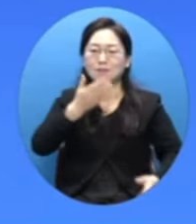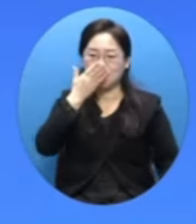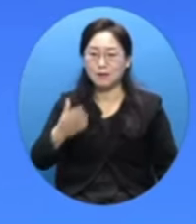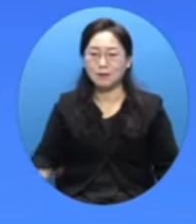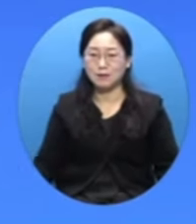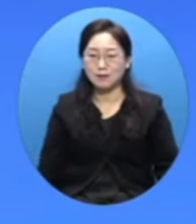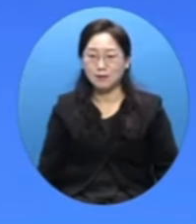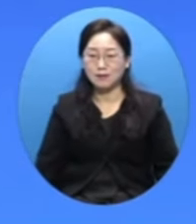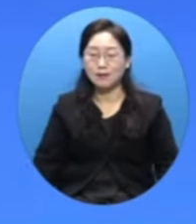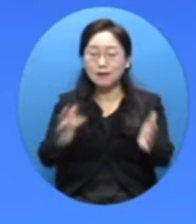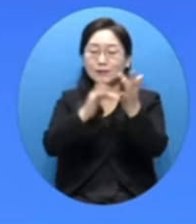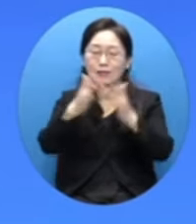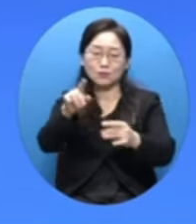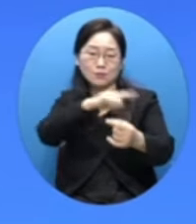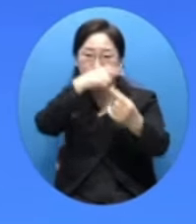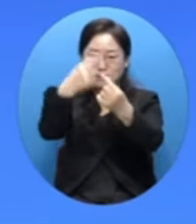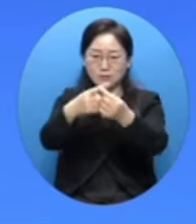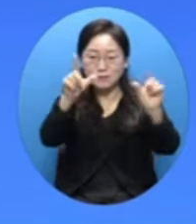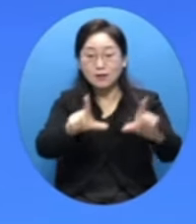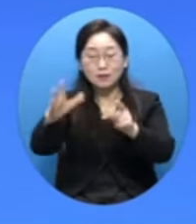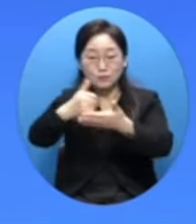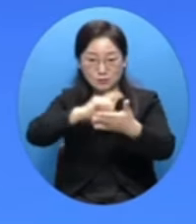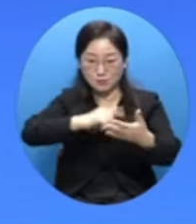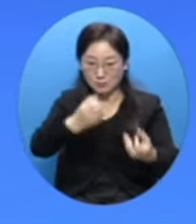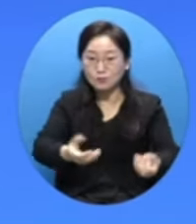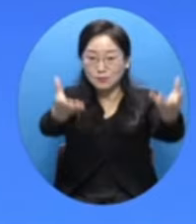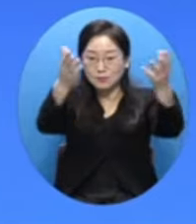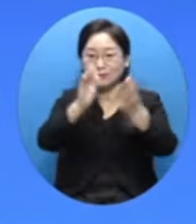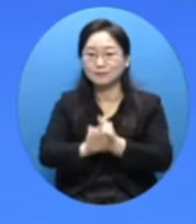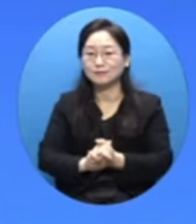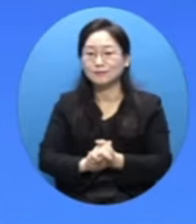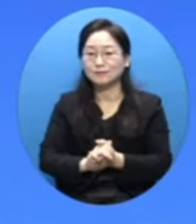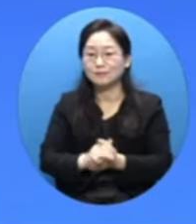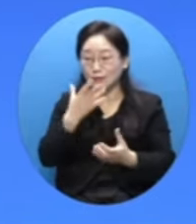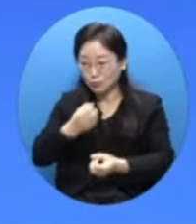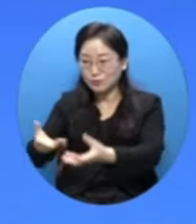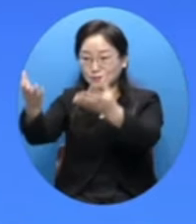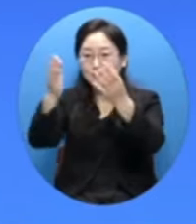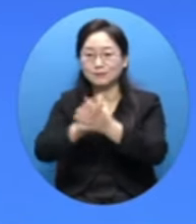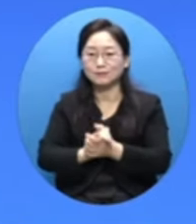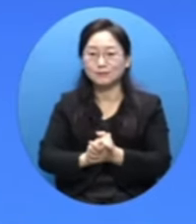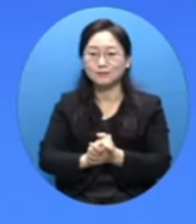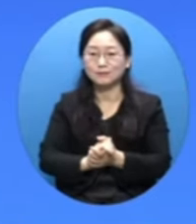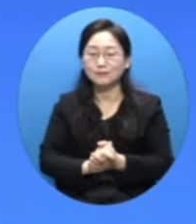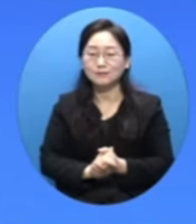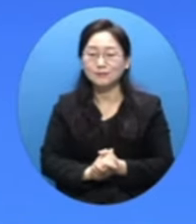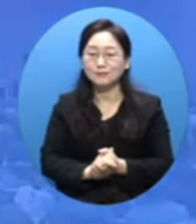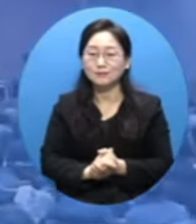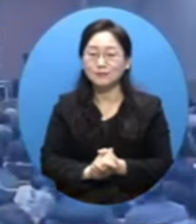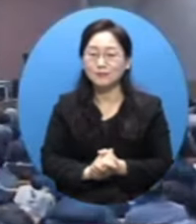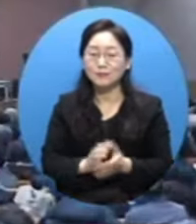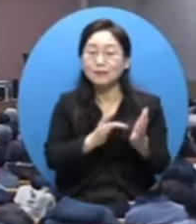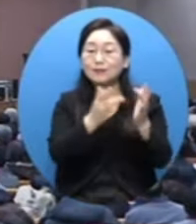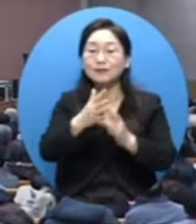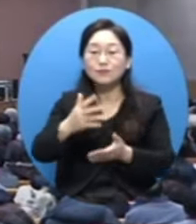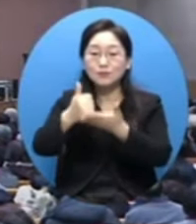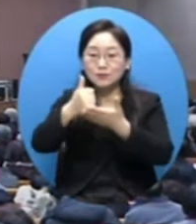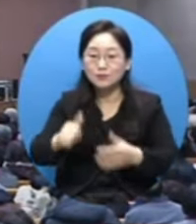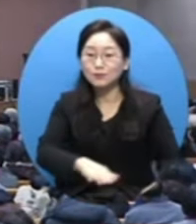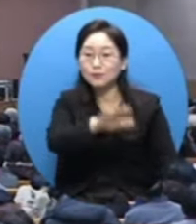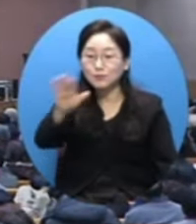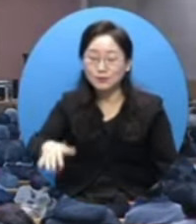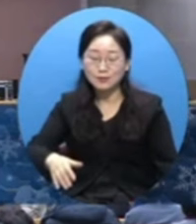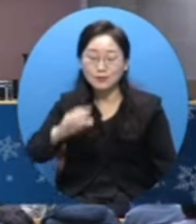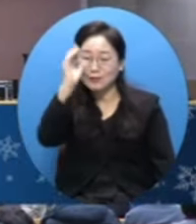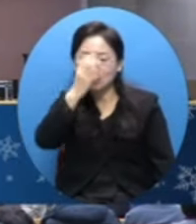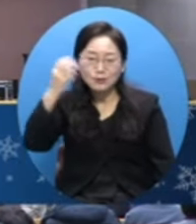예수님 제일 주로 살아가는 여러분 모두가 되기를 주님의 이름으로 축원합니다. 축원합니다. 예수님은 우리에게